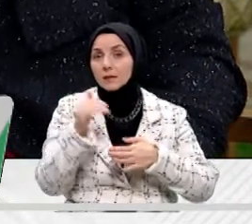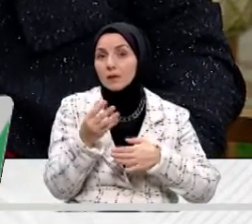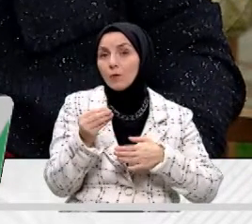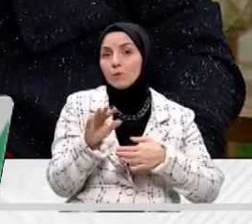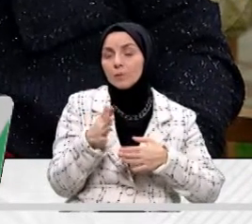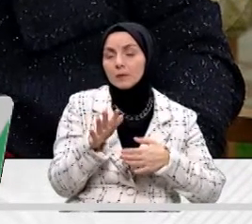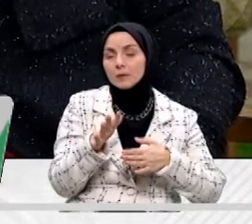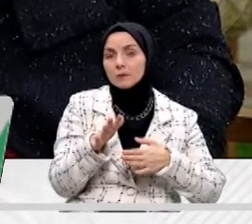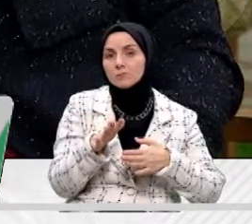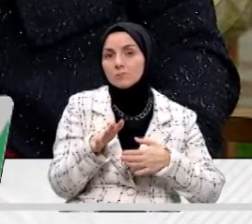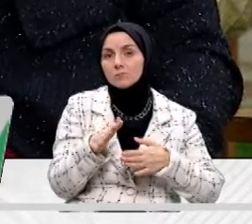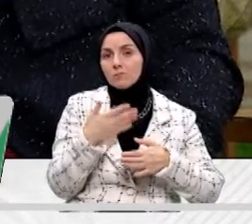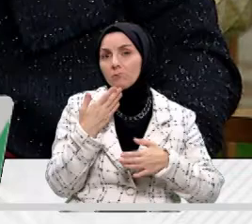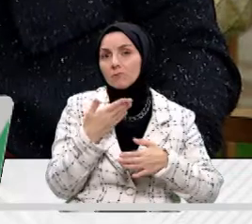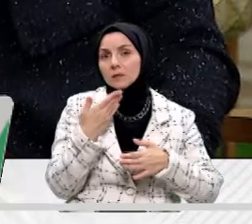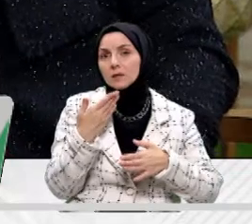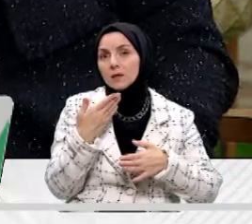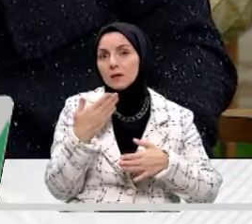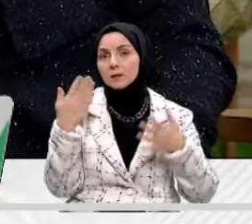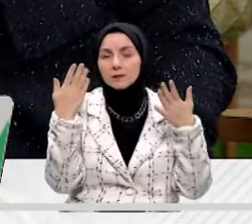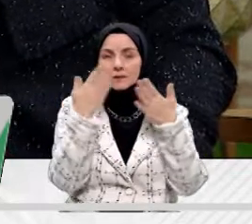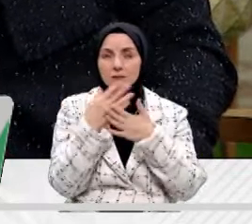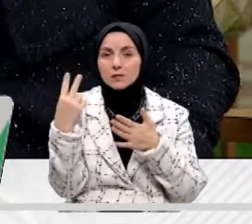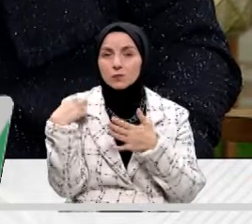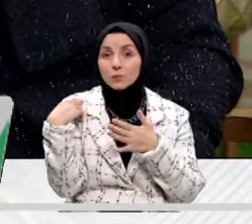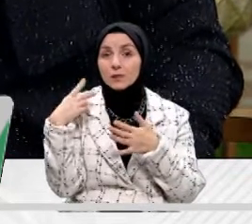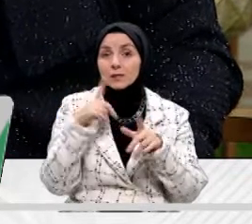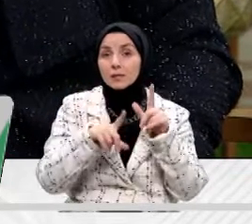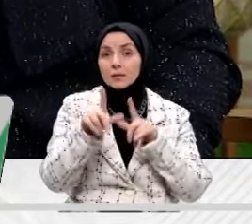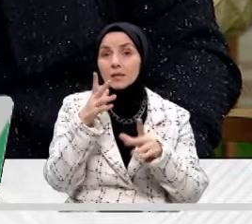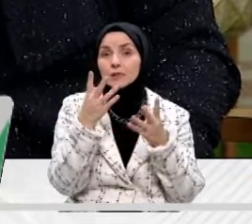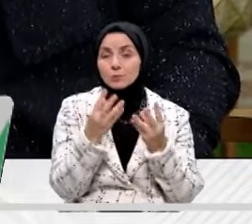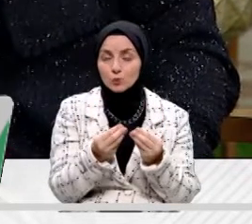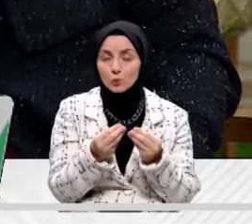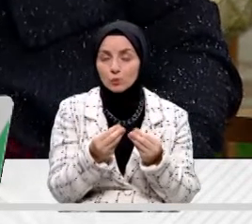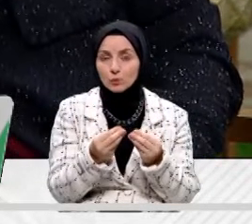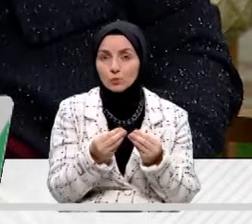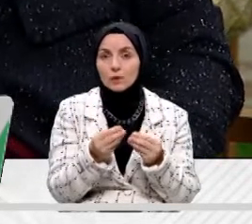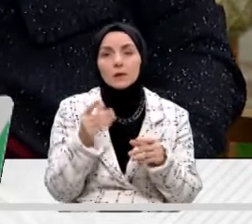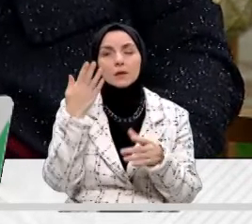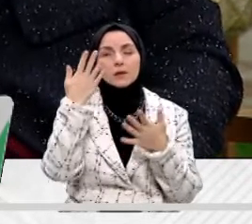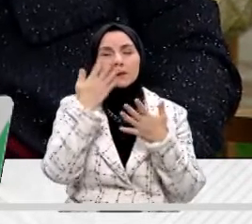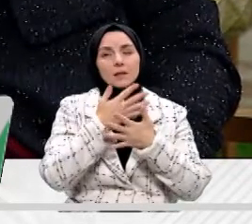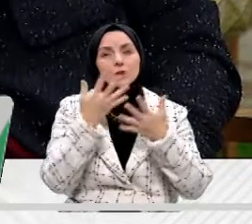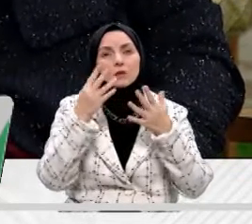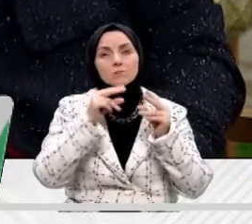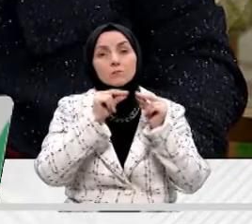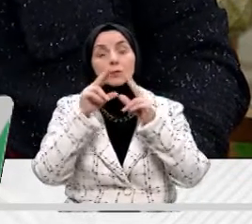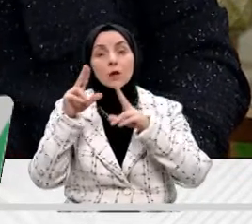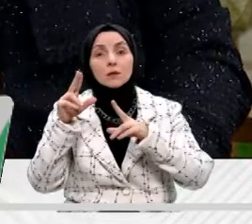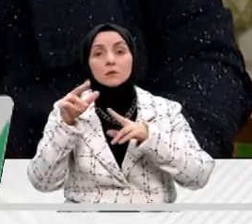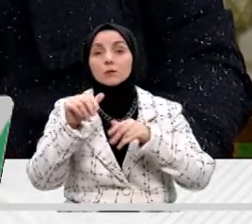Affedersiniz geceliğin lavabo ihtiyacımız oldu Niye bak ne diyorum ihtiyaç ihtiyaç geceliğini uyandık suadık